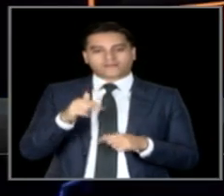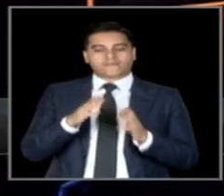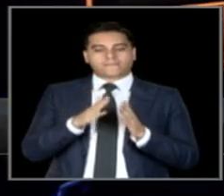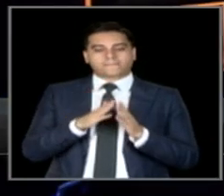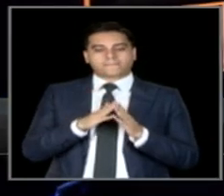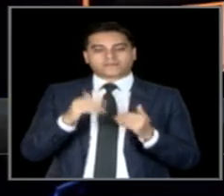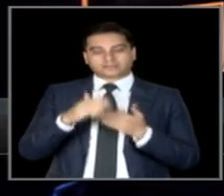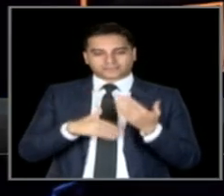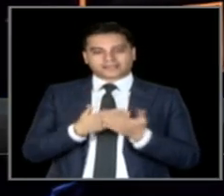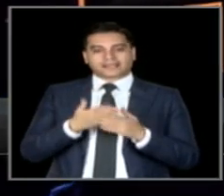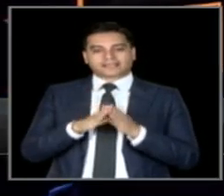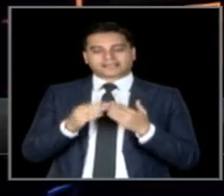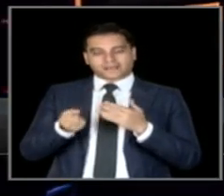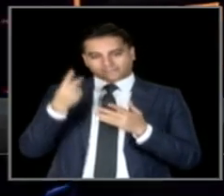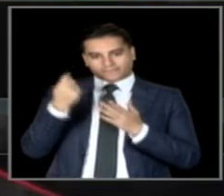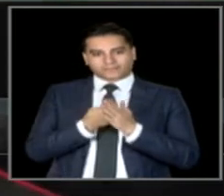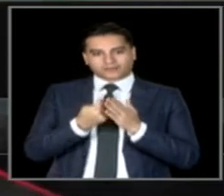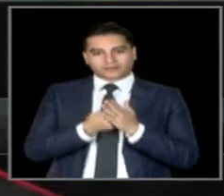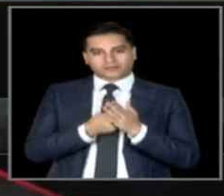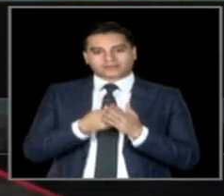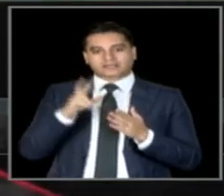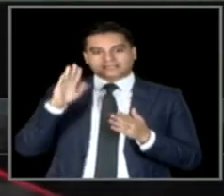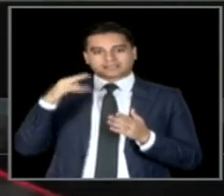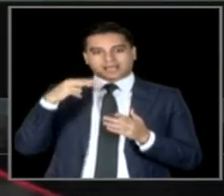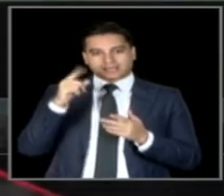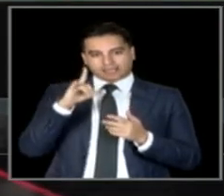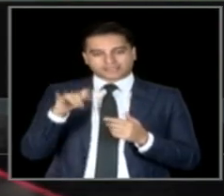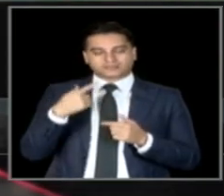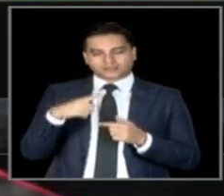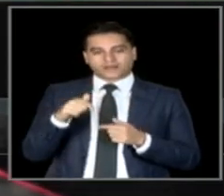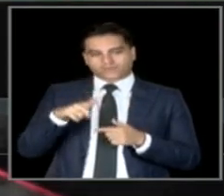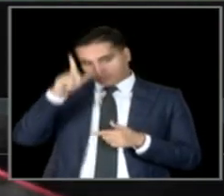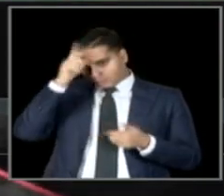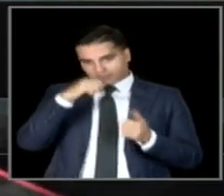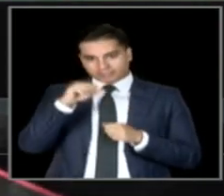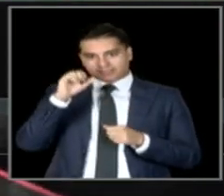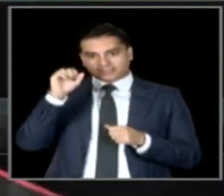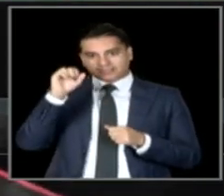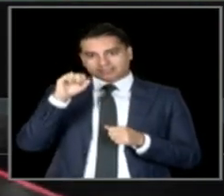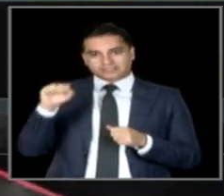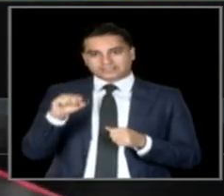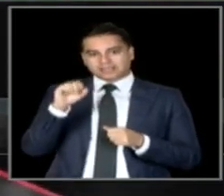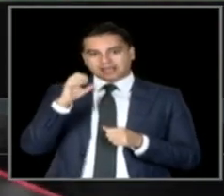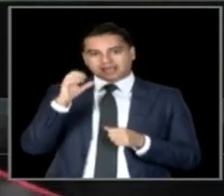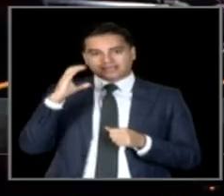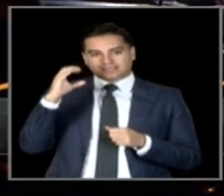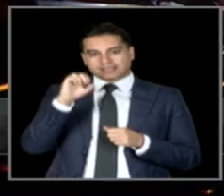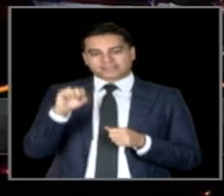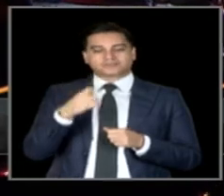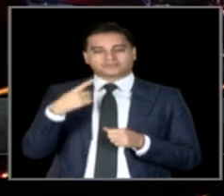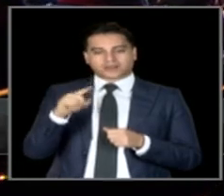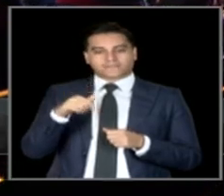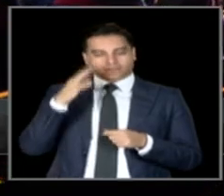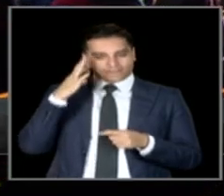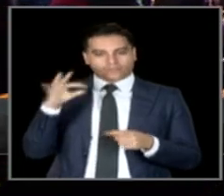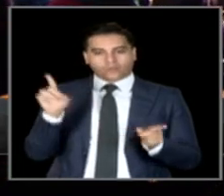من تاني وكتاب لأديب ساخر راحل؟ مستعدني. صح. ما هو الرمز الكيميائي لعنصر السيزيوم؟ سي اس. صح. من هو